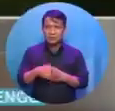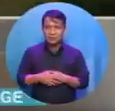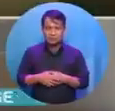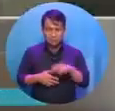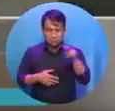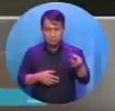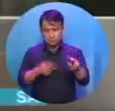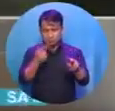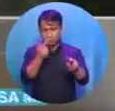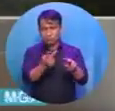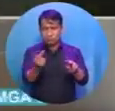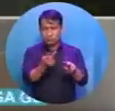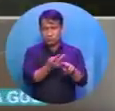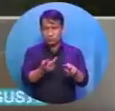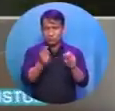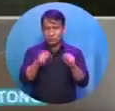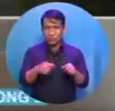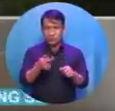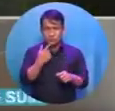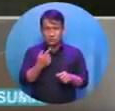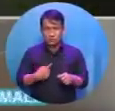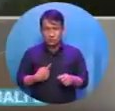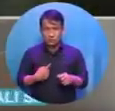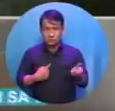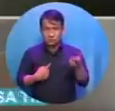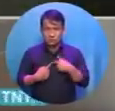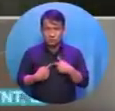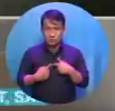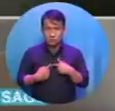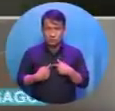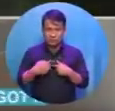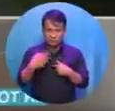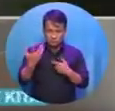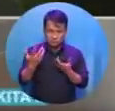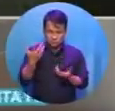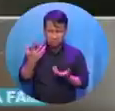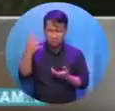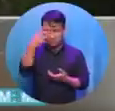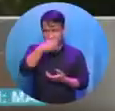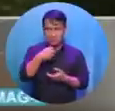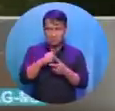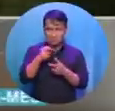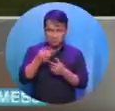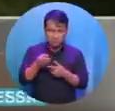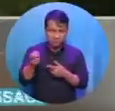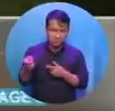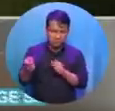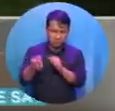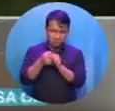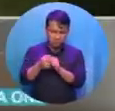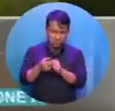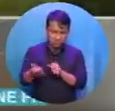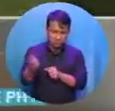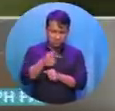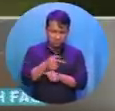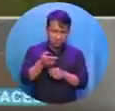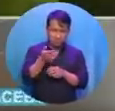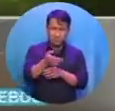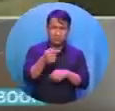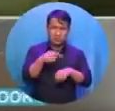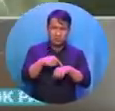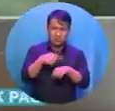Tapos doon, na-tsempoan mo na. May nakapagsabi sa inyo ba? O nagdududa ka na, may duda ka na darating sila at adaan sila sa oras